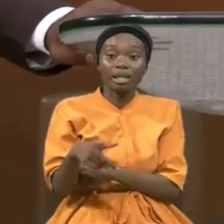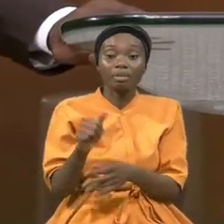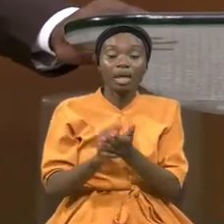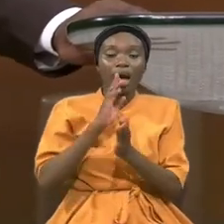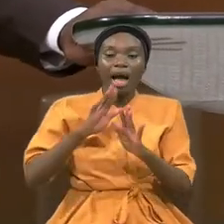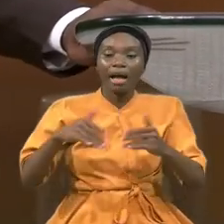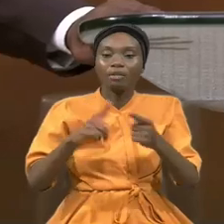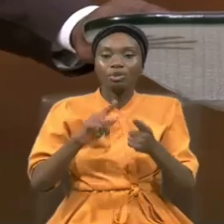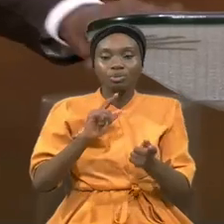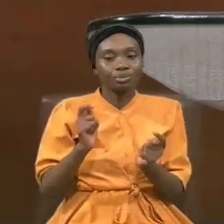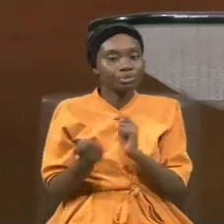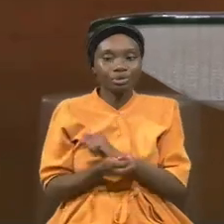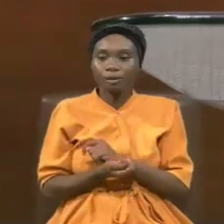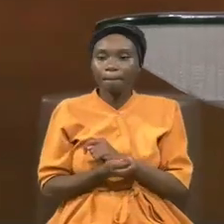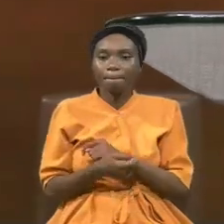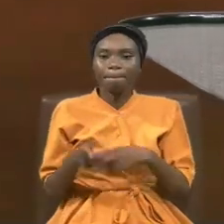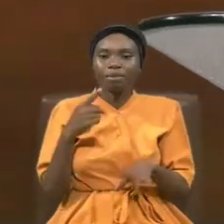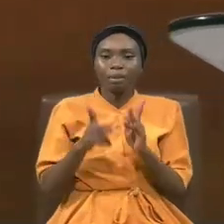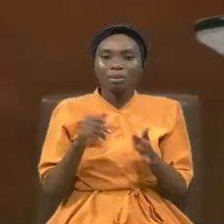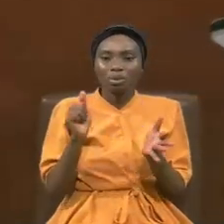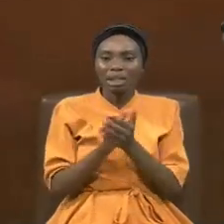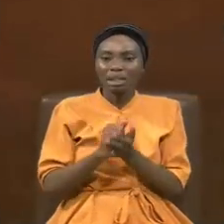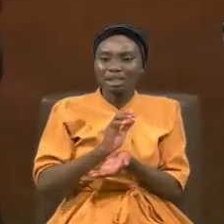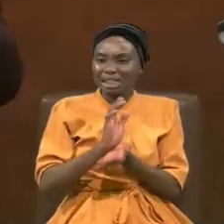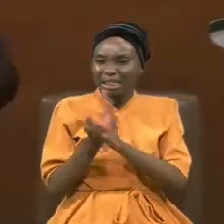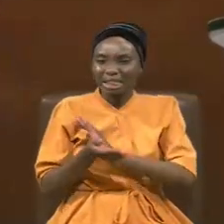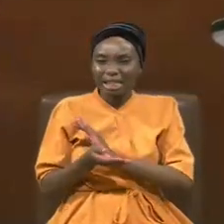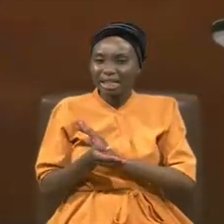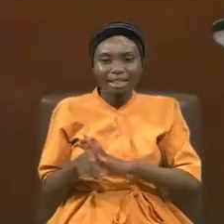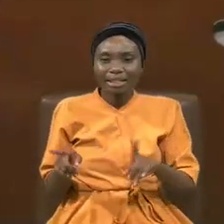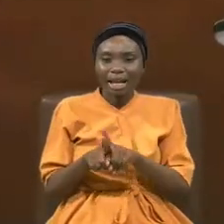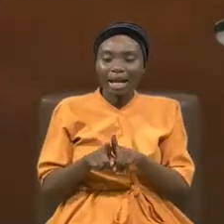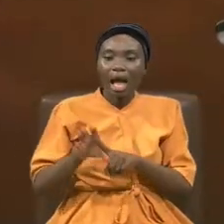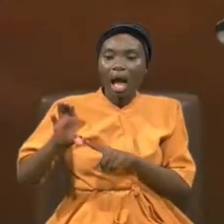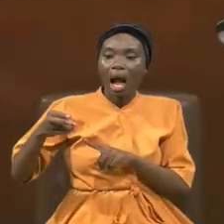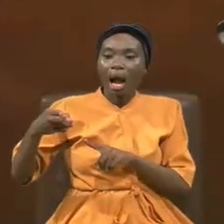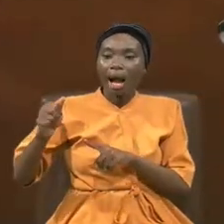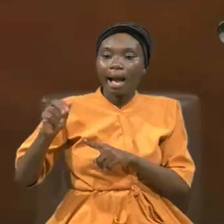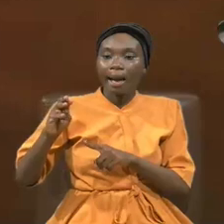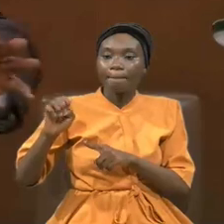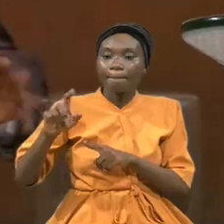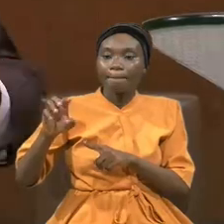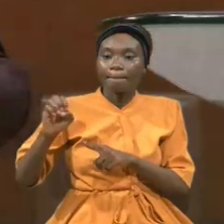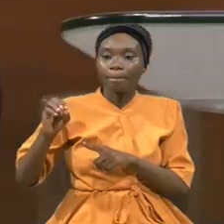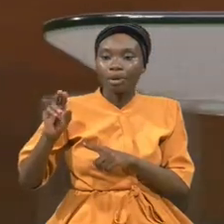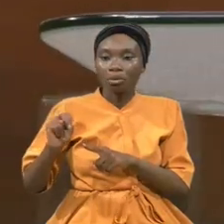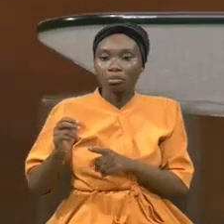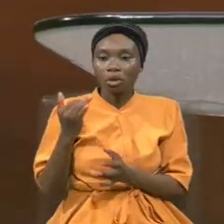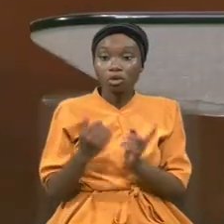ceux qui se donnent au changement. Les gens qui changent comme un caméléon. Aujourd'hui,